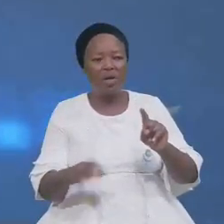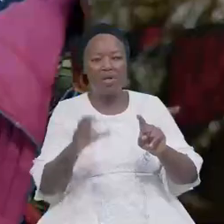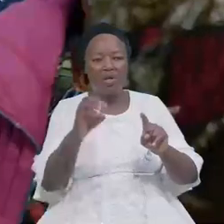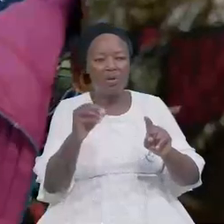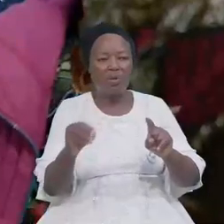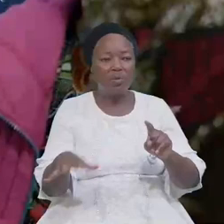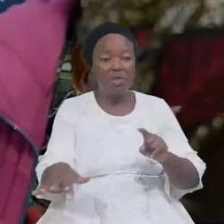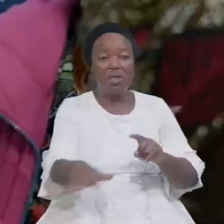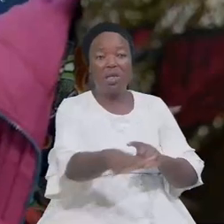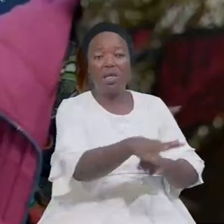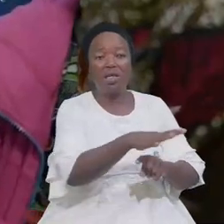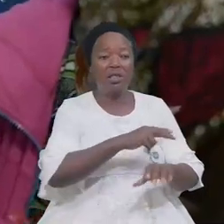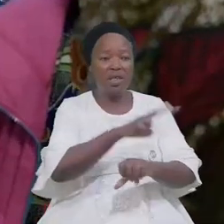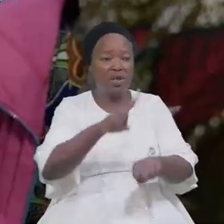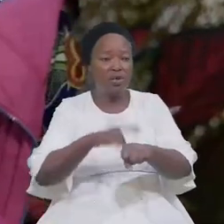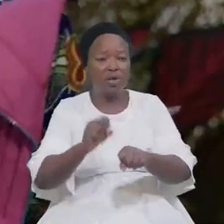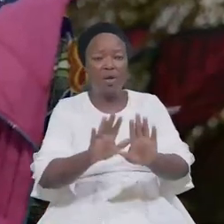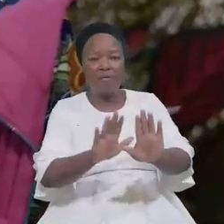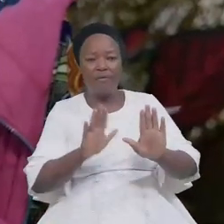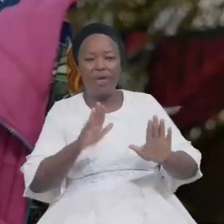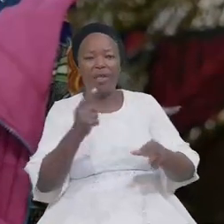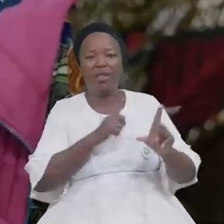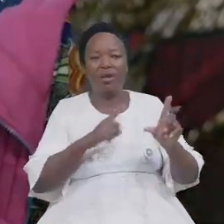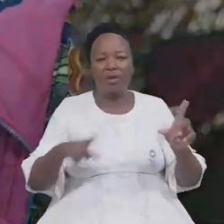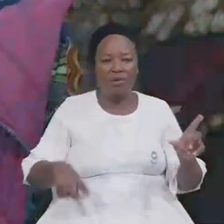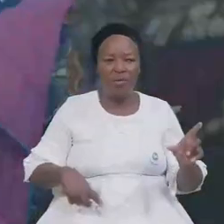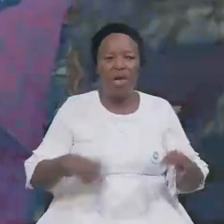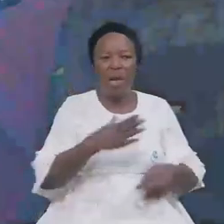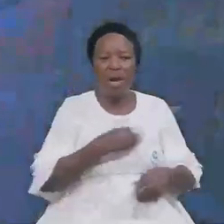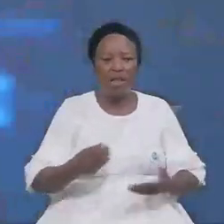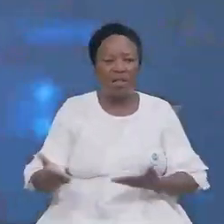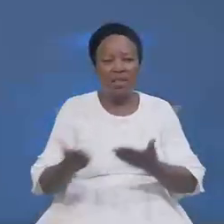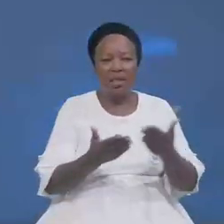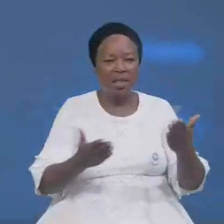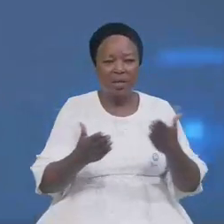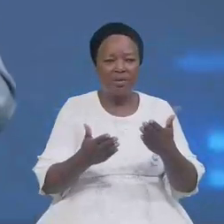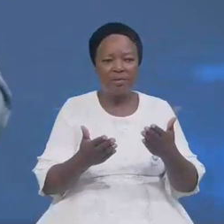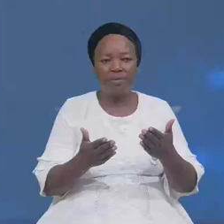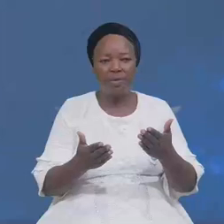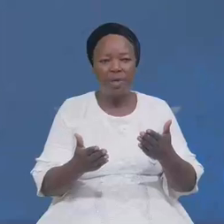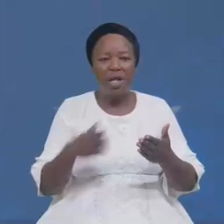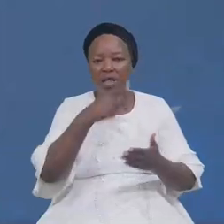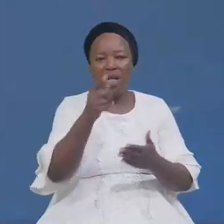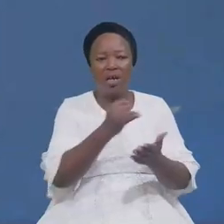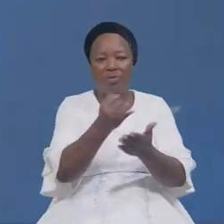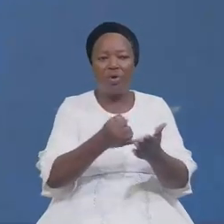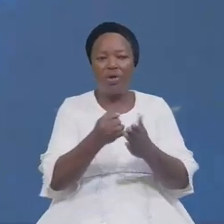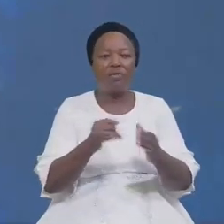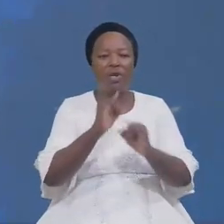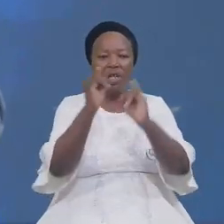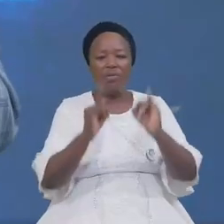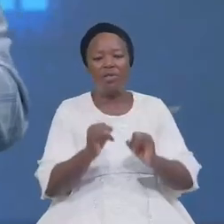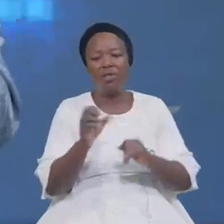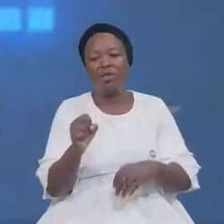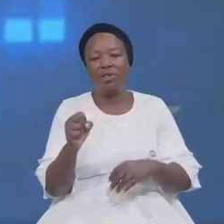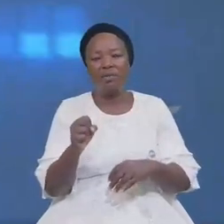nations craignaient l'Éternel et servaient leurs images